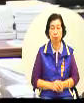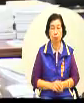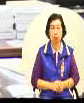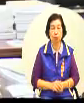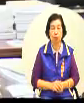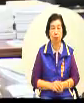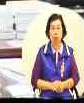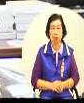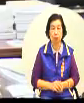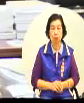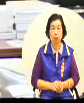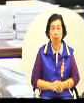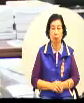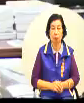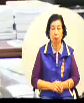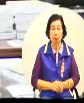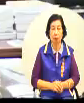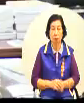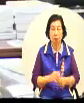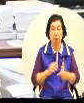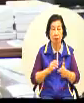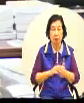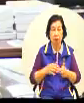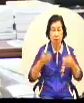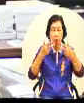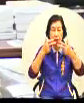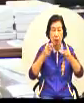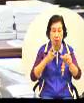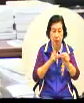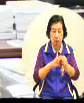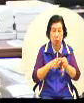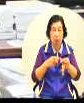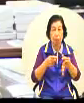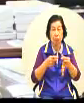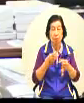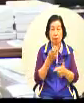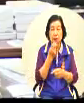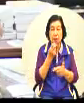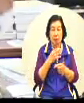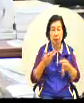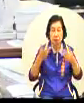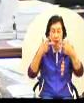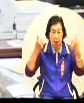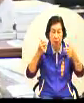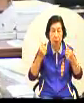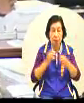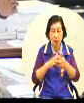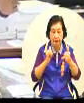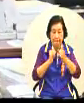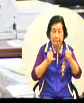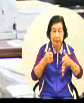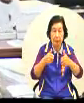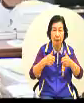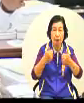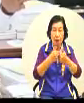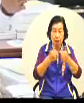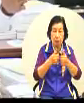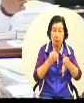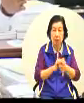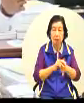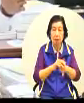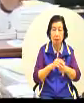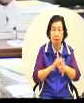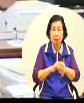我们别说人民会，中央的人民会、市政的人民会，要试做农路的水泥路